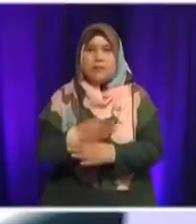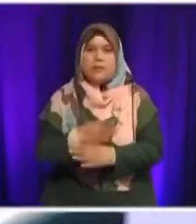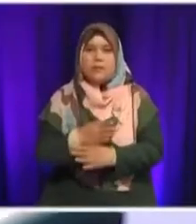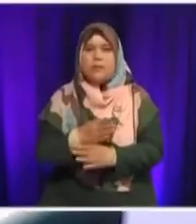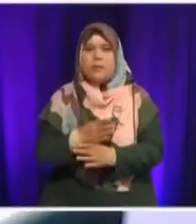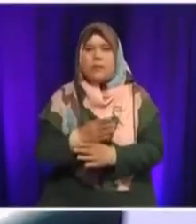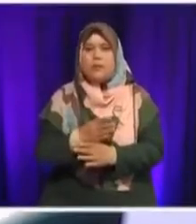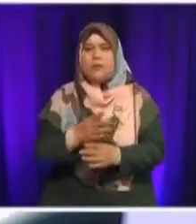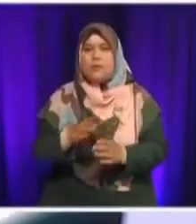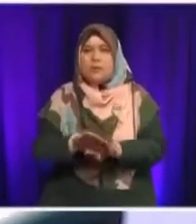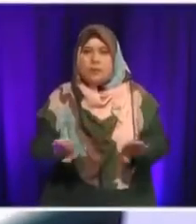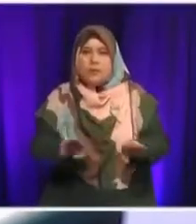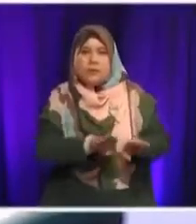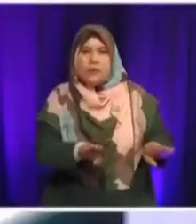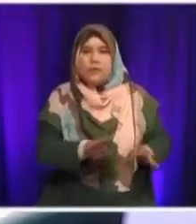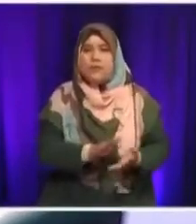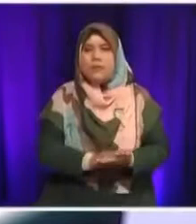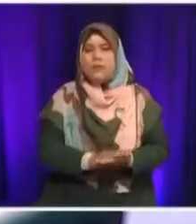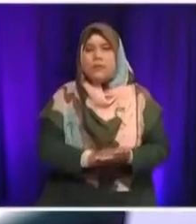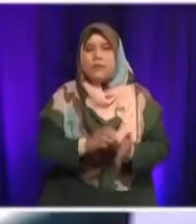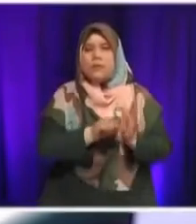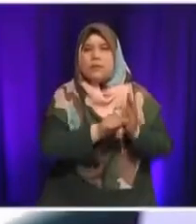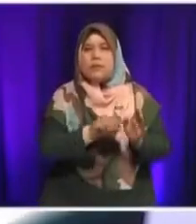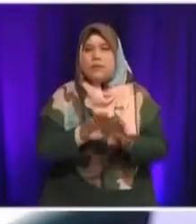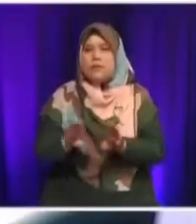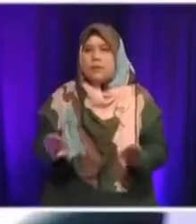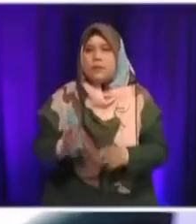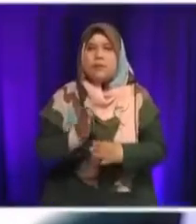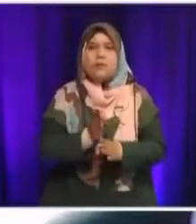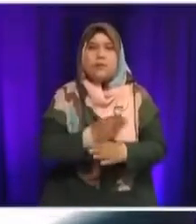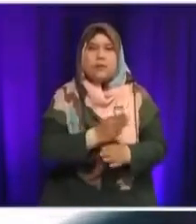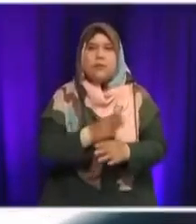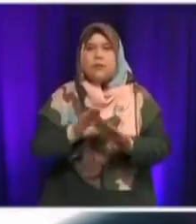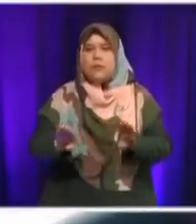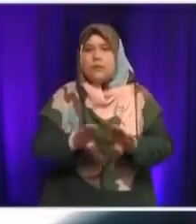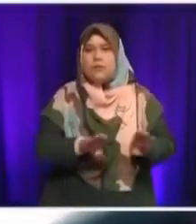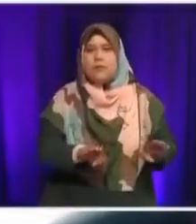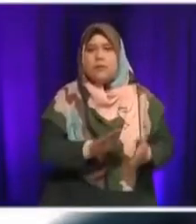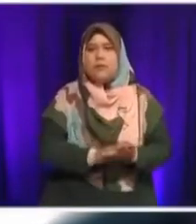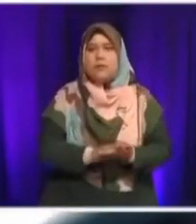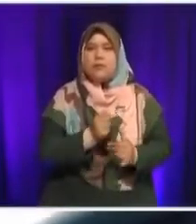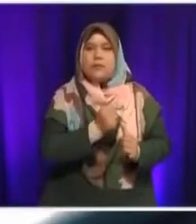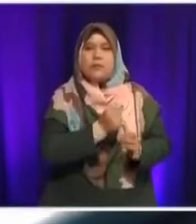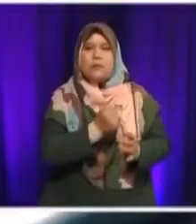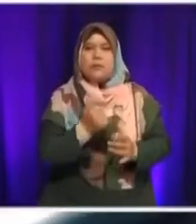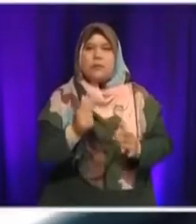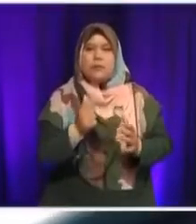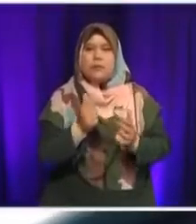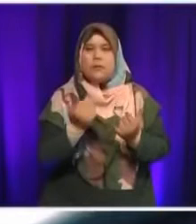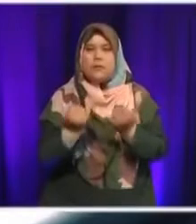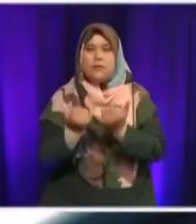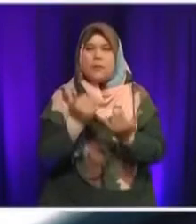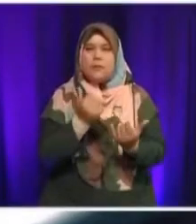contohnya acuan yang berbeda bentuk-bentuk Ambu bezel dan juga size yang berbeda